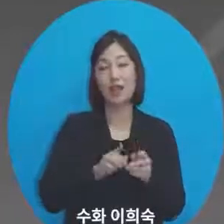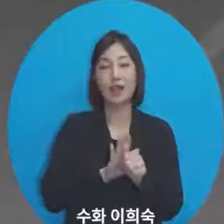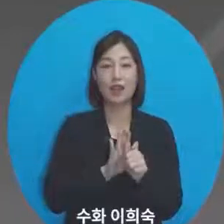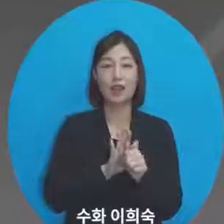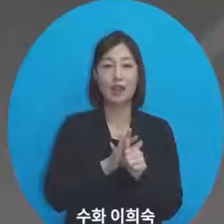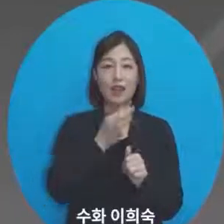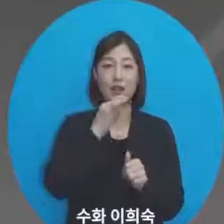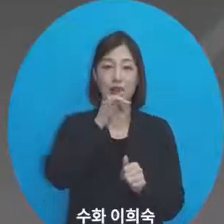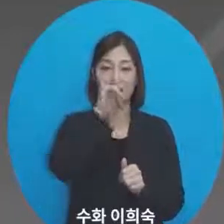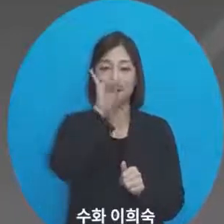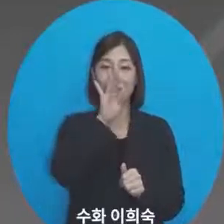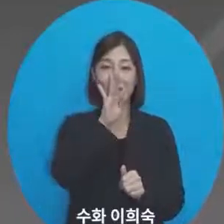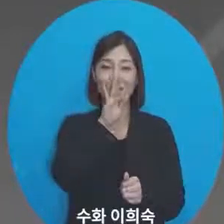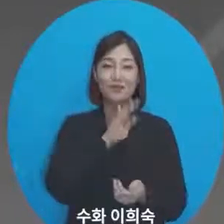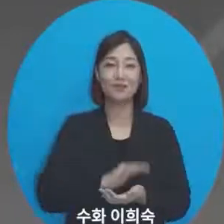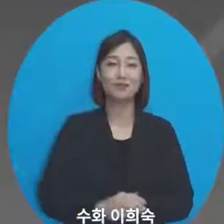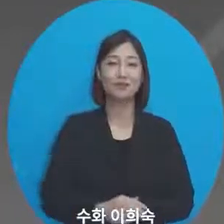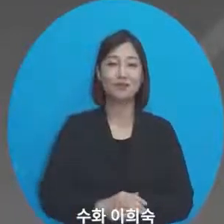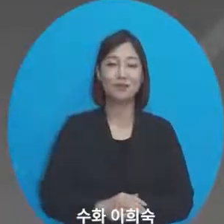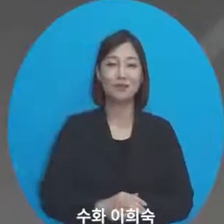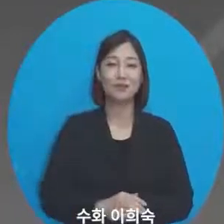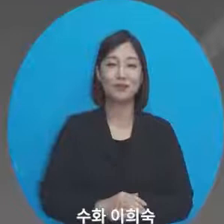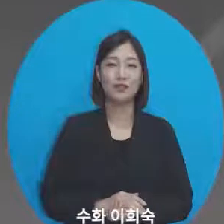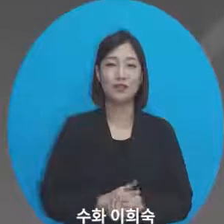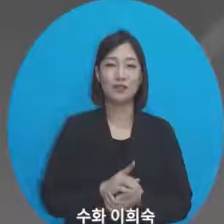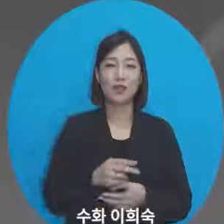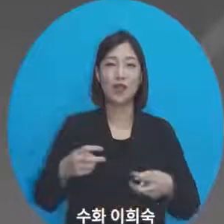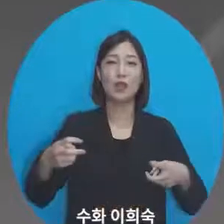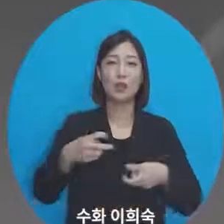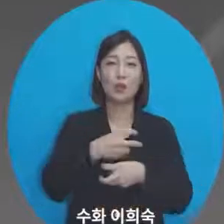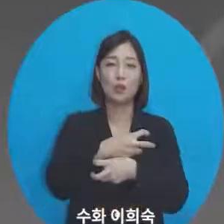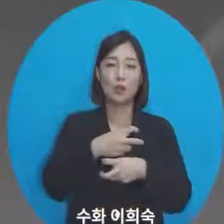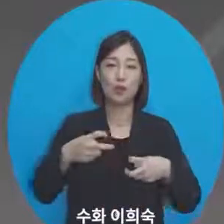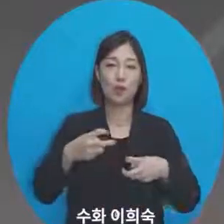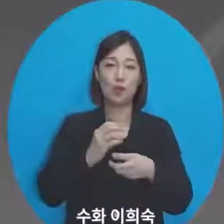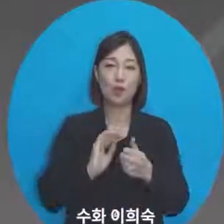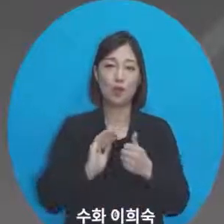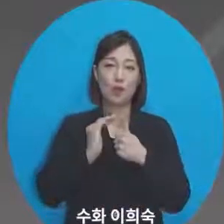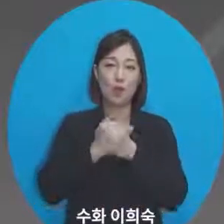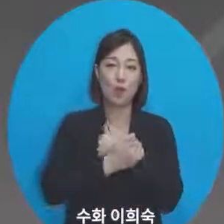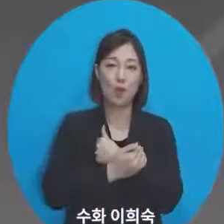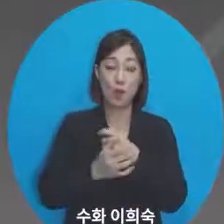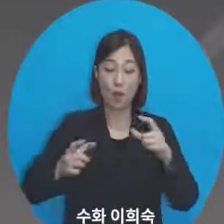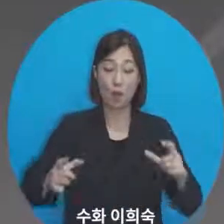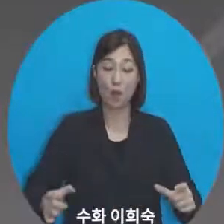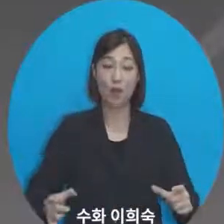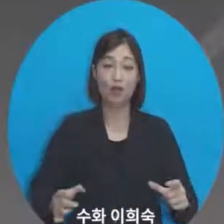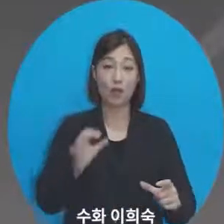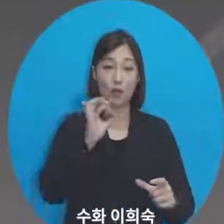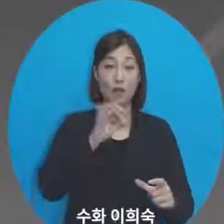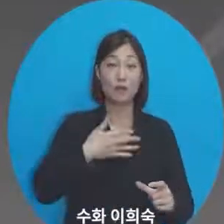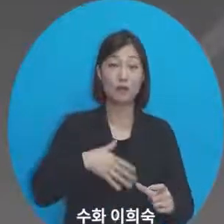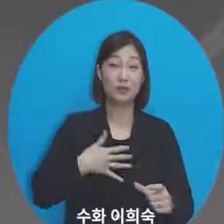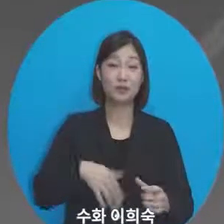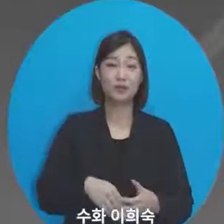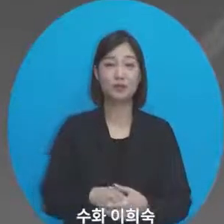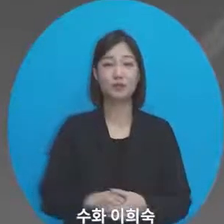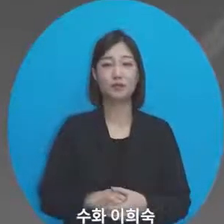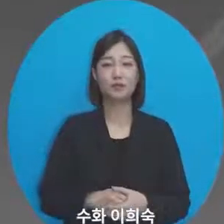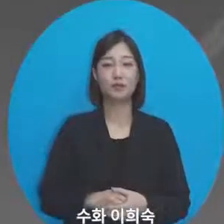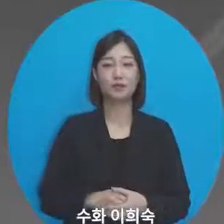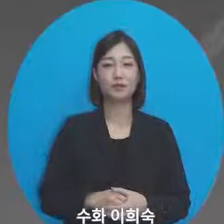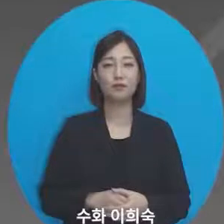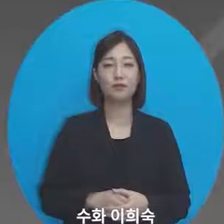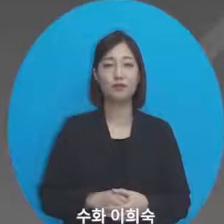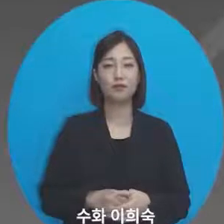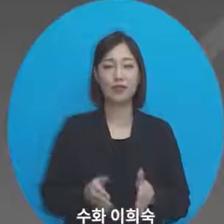바로 그 교통안전구역임을 알아채기 쉽고 직관적으로 정보를 제공하기 매우 유리하기 때문에 이렇게